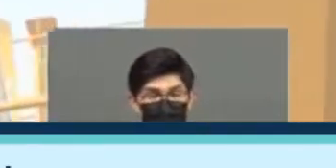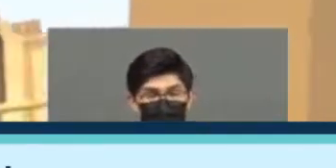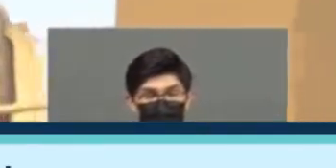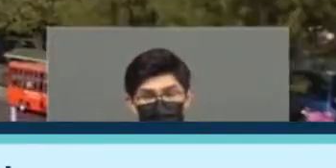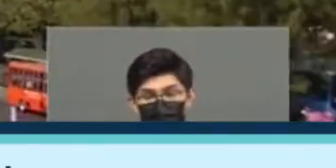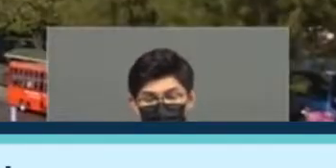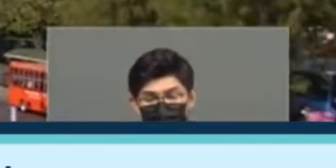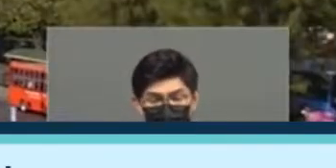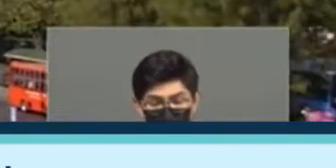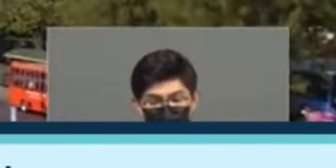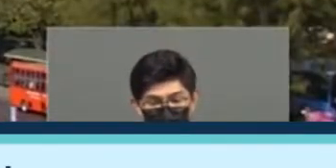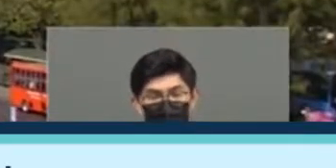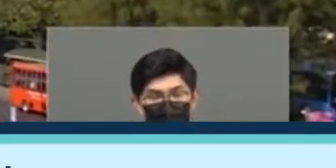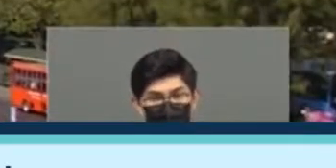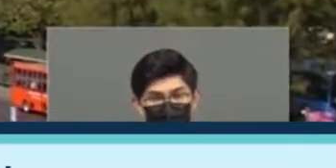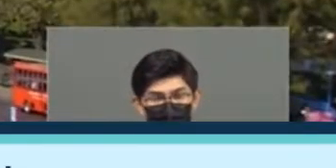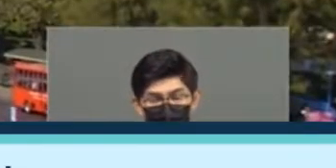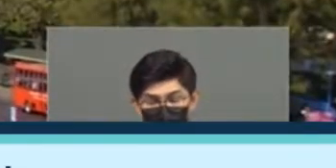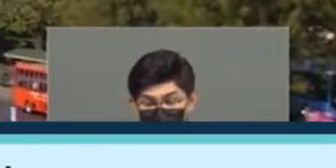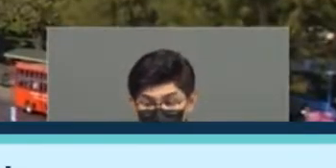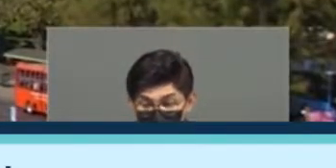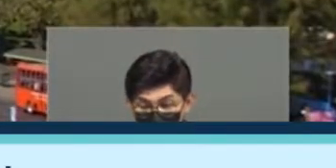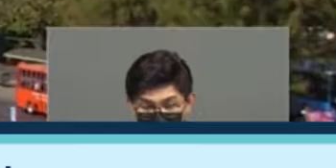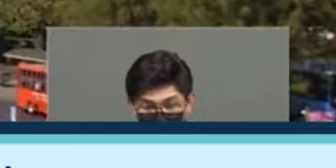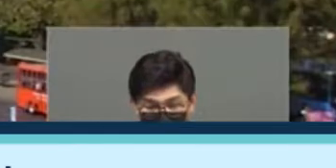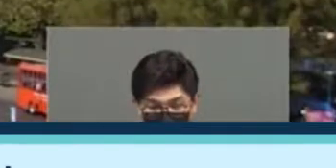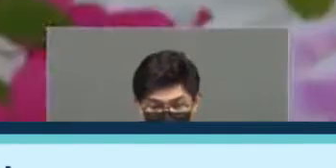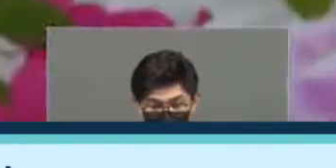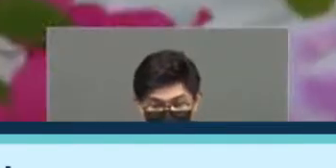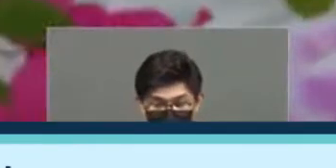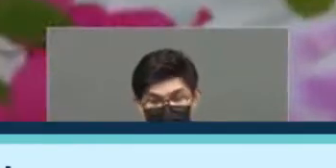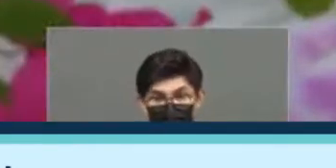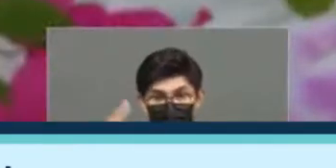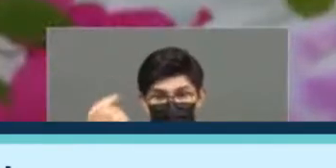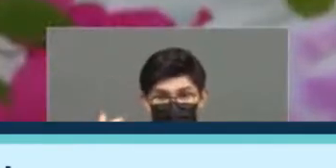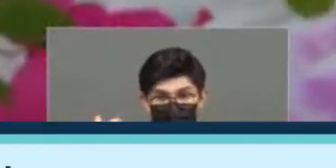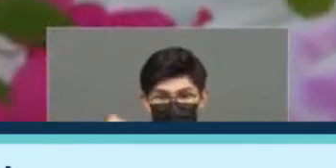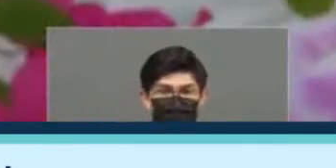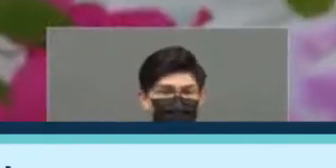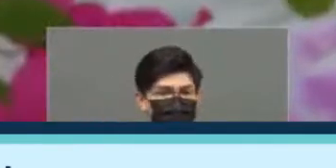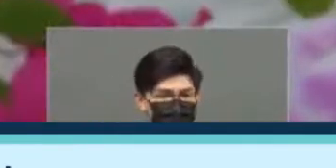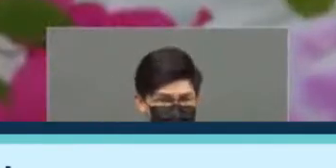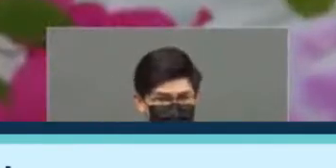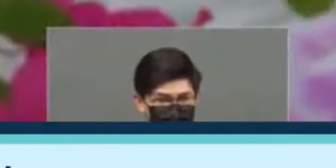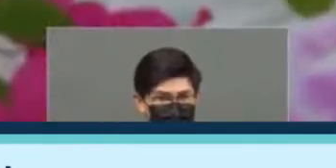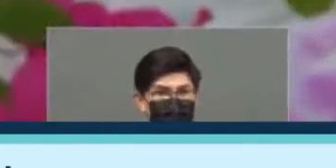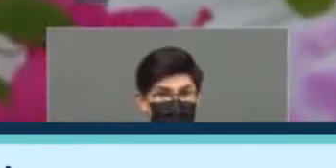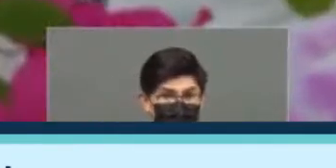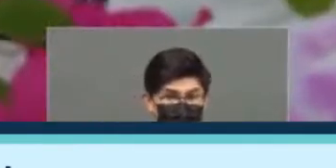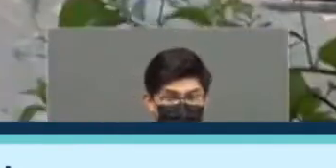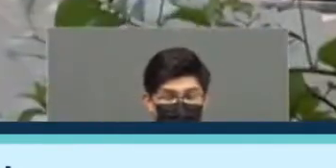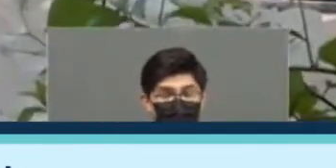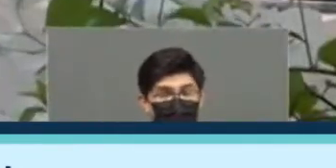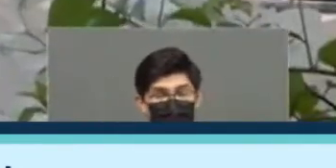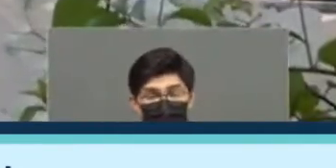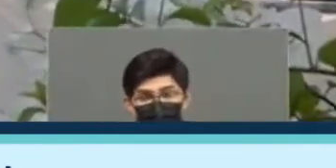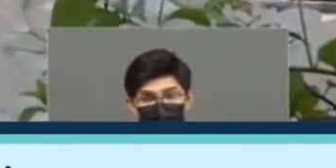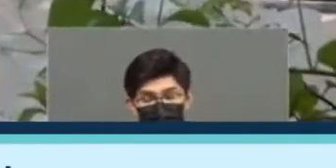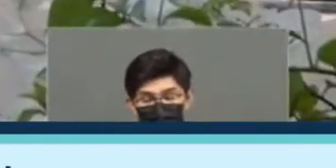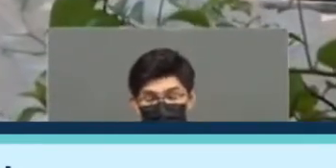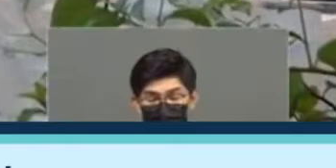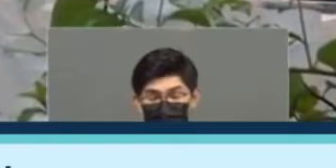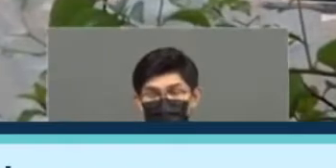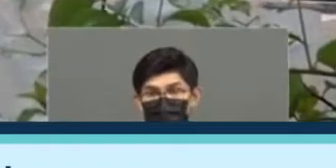จที่จะจัดทำความตกลงการค้าเสรีกับไทยปัจจุบันมีข้อตกลงการค้าเสรีหรือ FTA 14